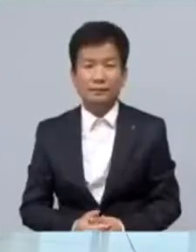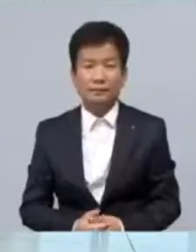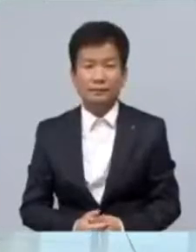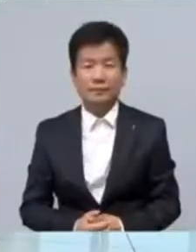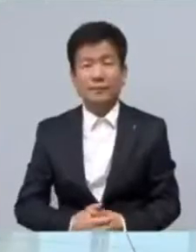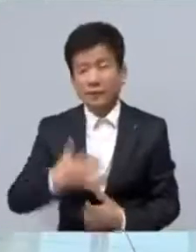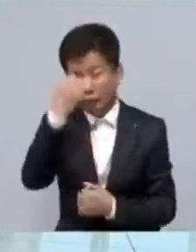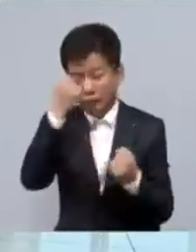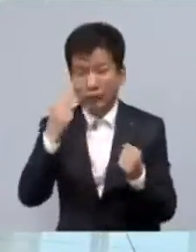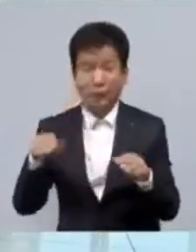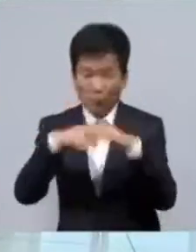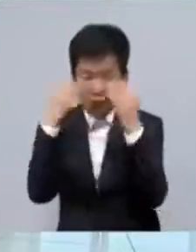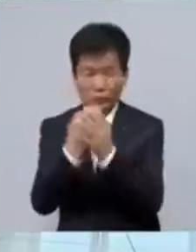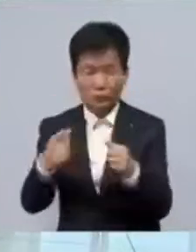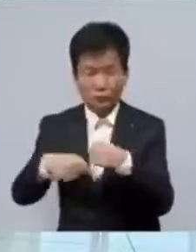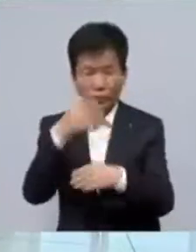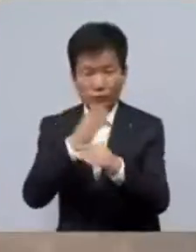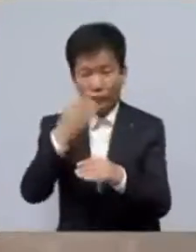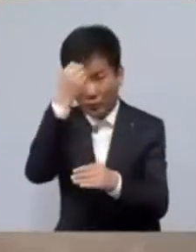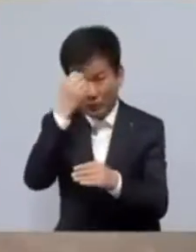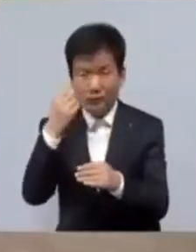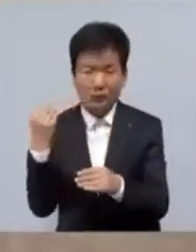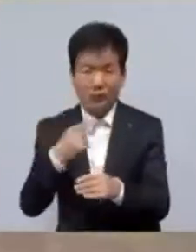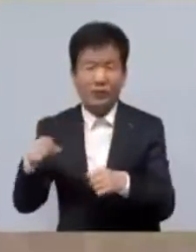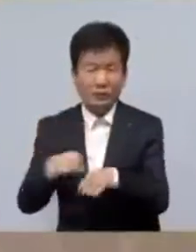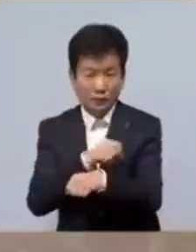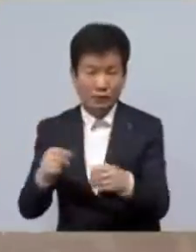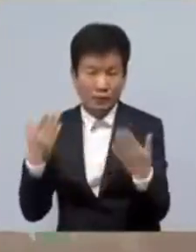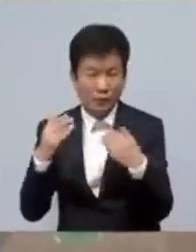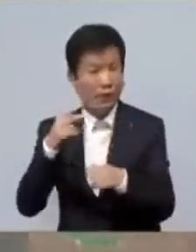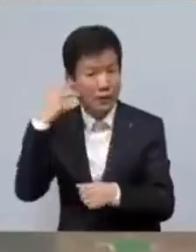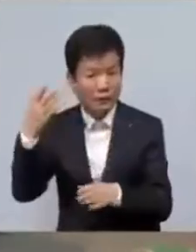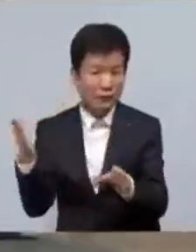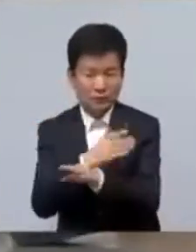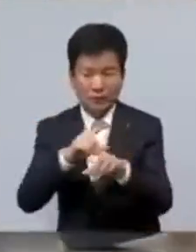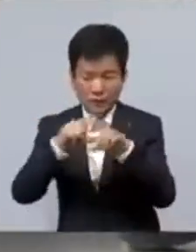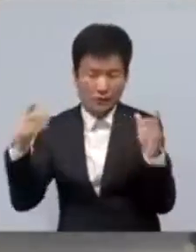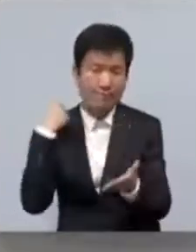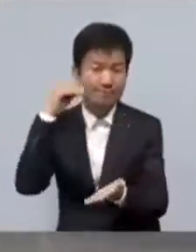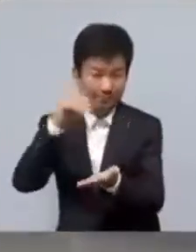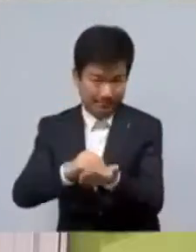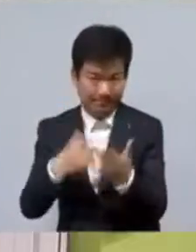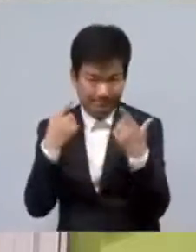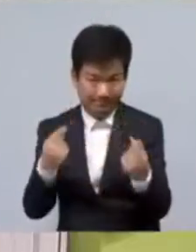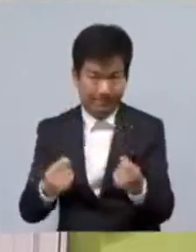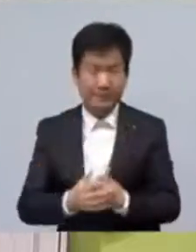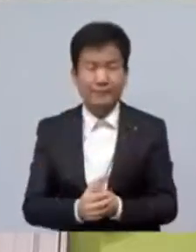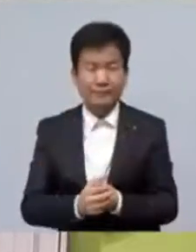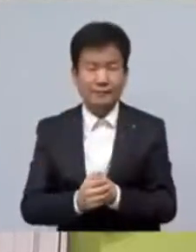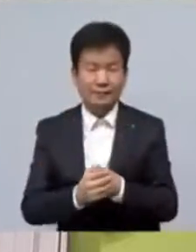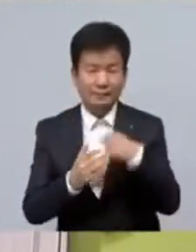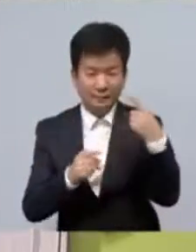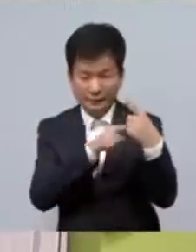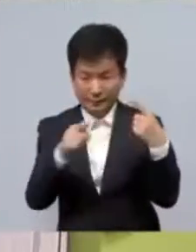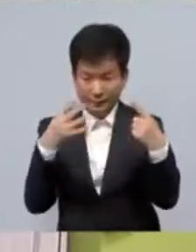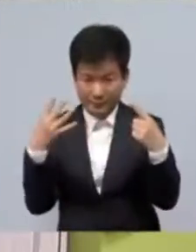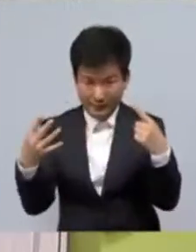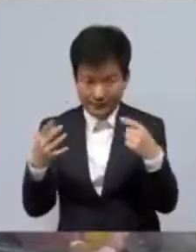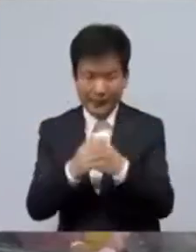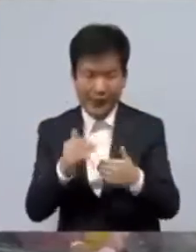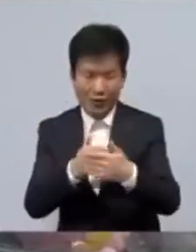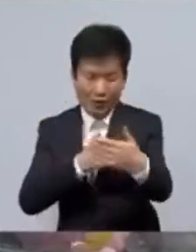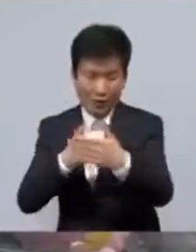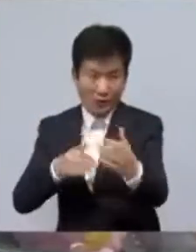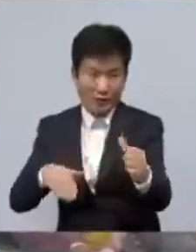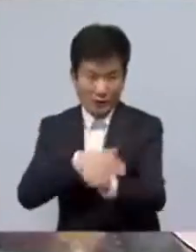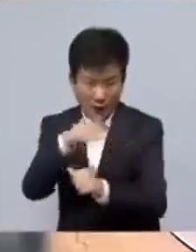충북 의 모든 초 중 고등학교와 특수학교 가 다음주 부터 일상 회복의 돌입합니다 1단계부터 4단계 거리두기